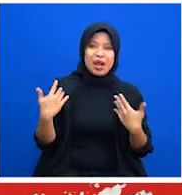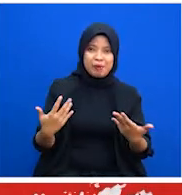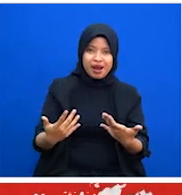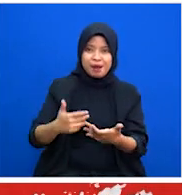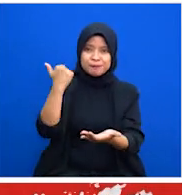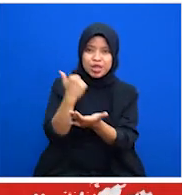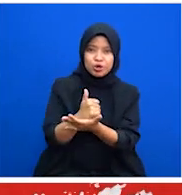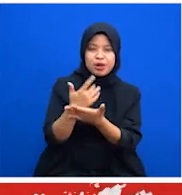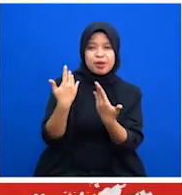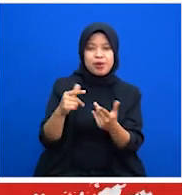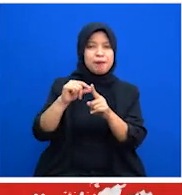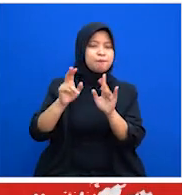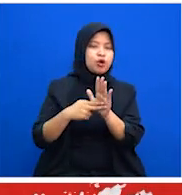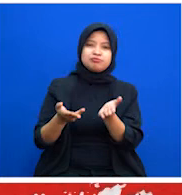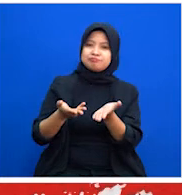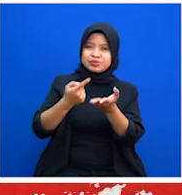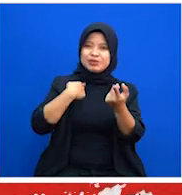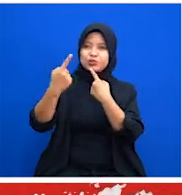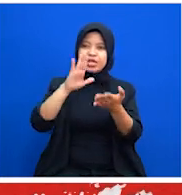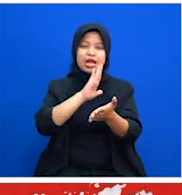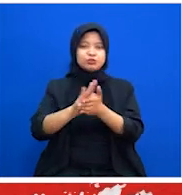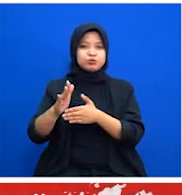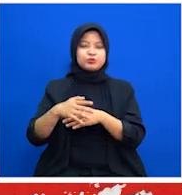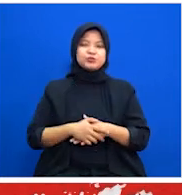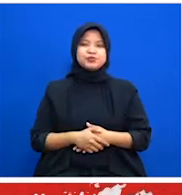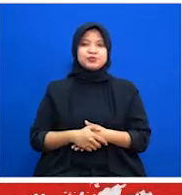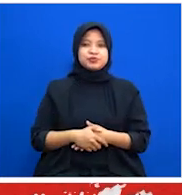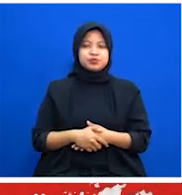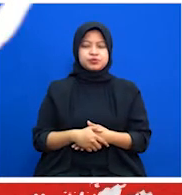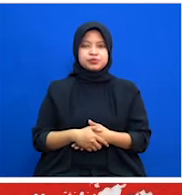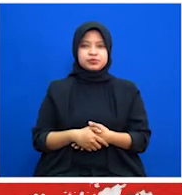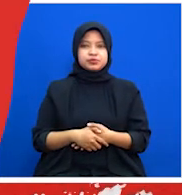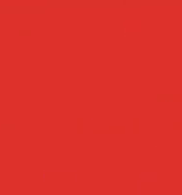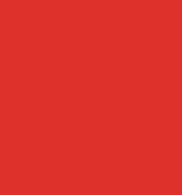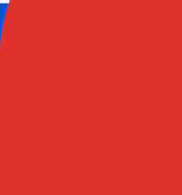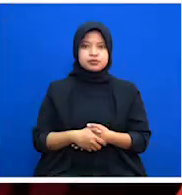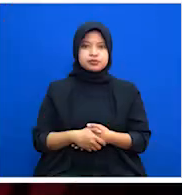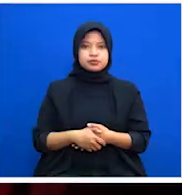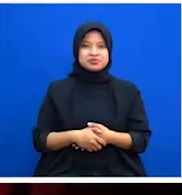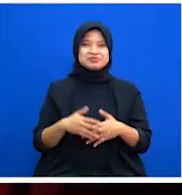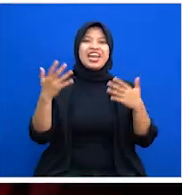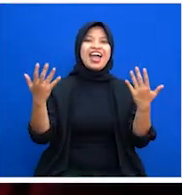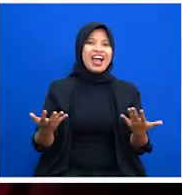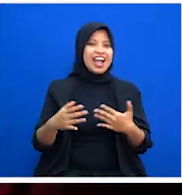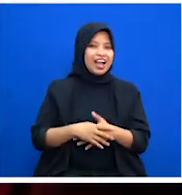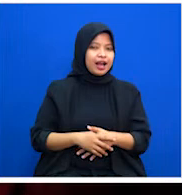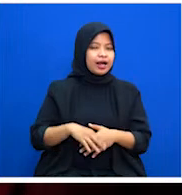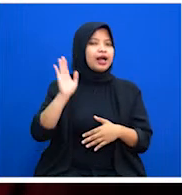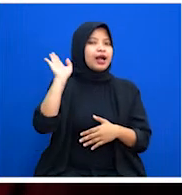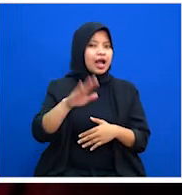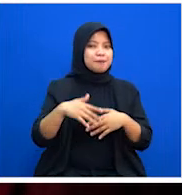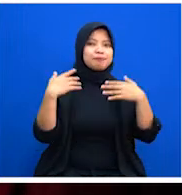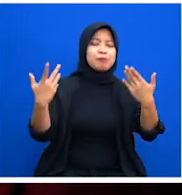nih kebenarannya phone yuk khas langsung bareng Bang Jack akan